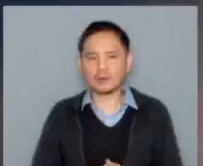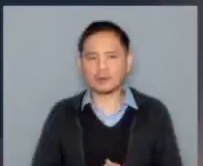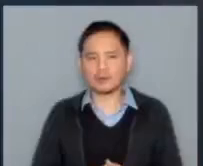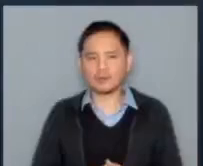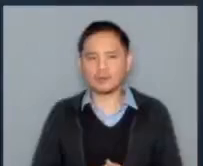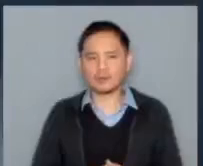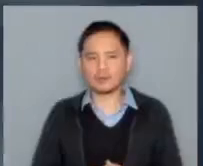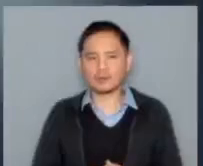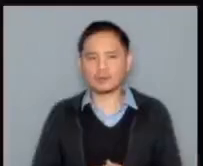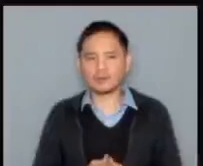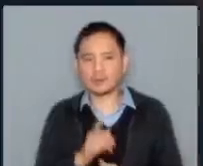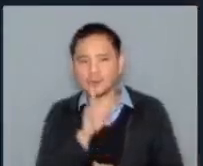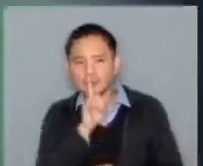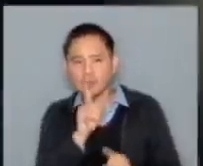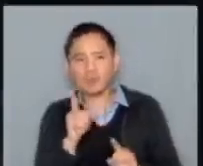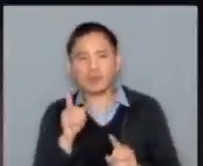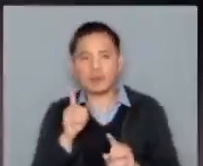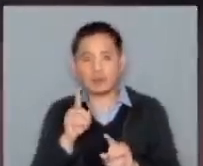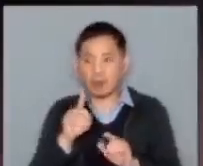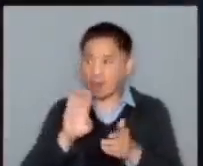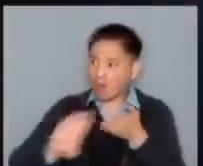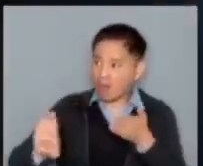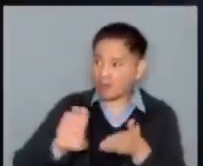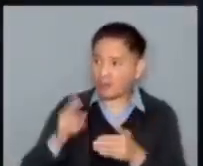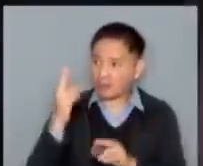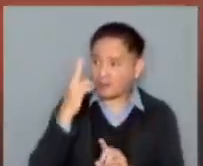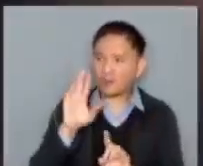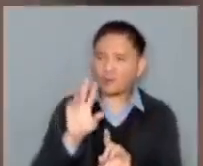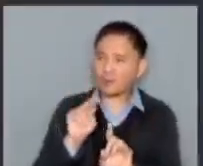na dinidiscount yung possibility na nagkaroon ng reconnection.